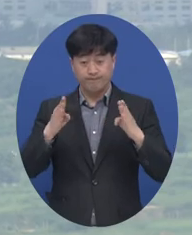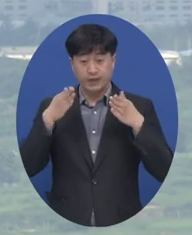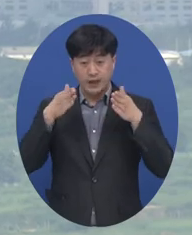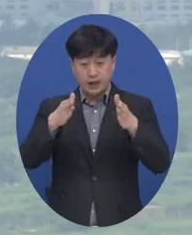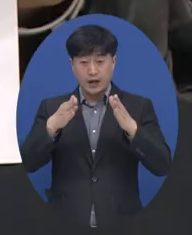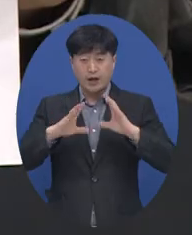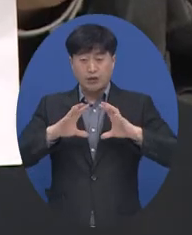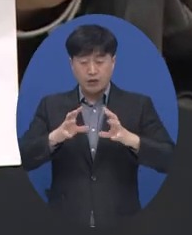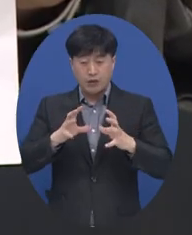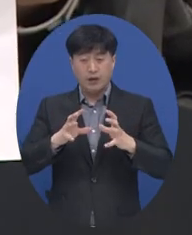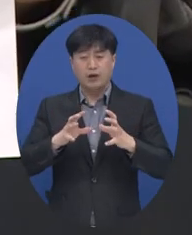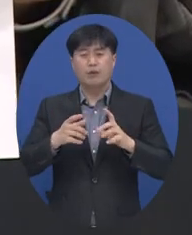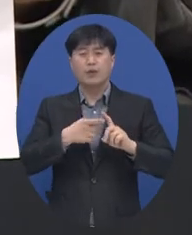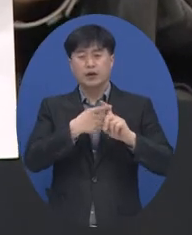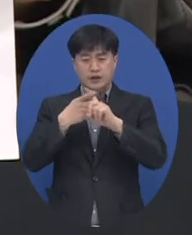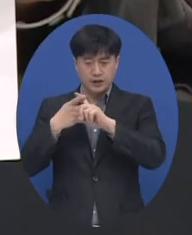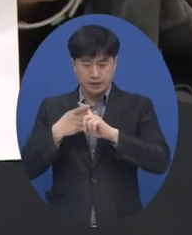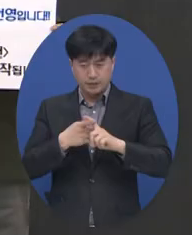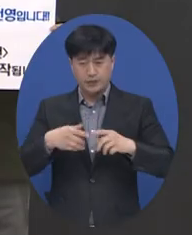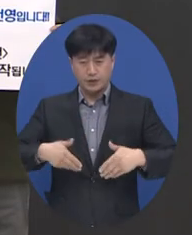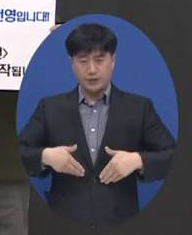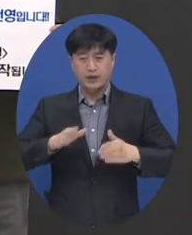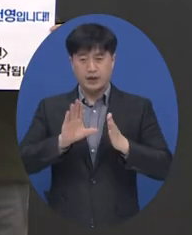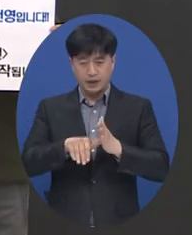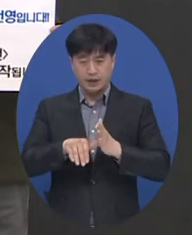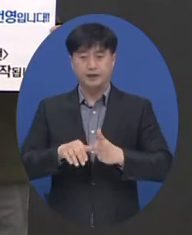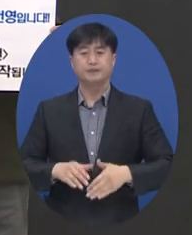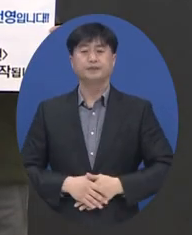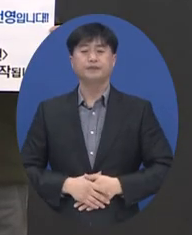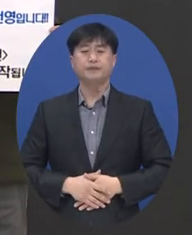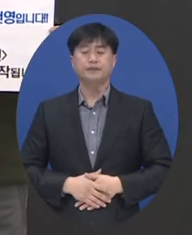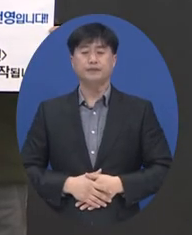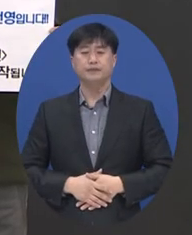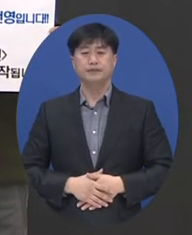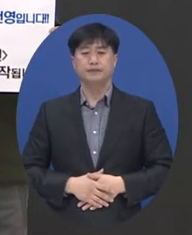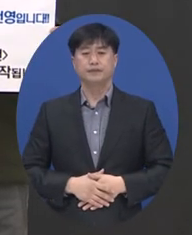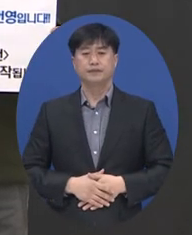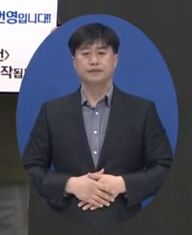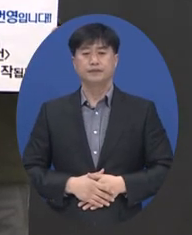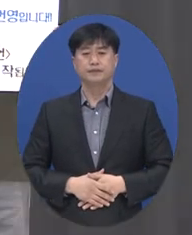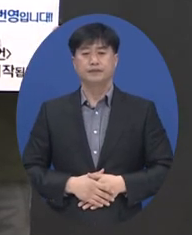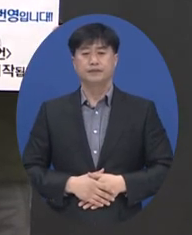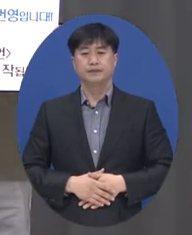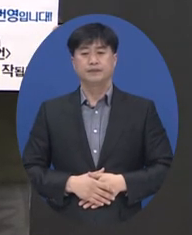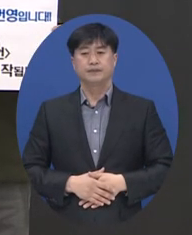전국민적 관심이 필요한 때입니다 병규 2tv 김태 입니다